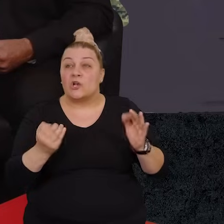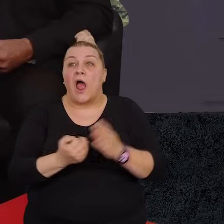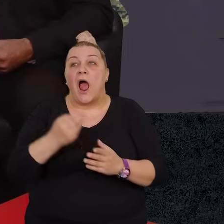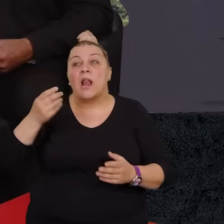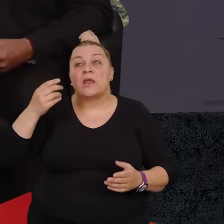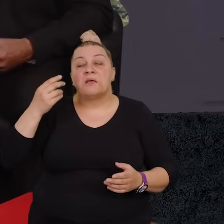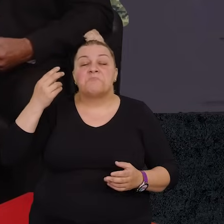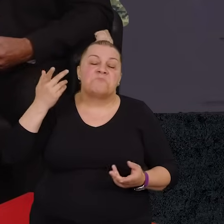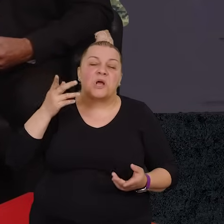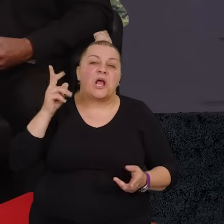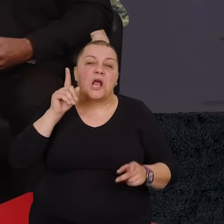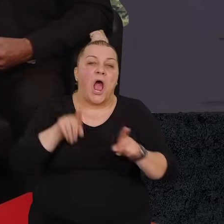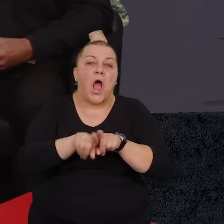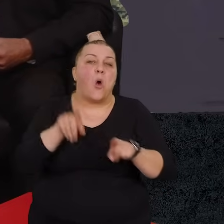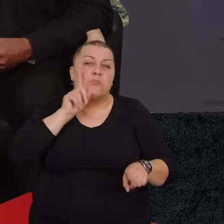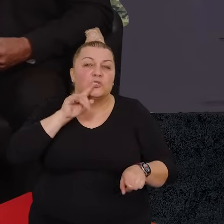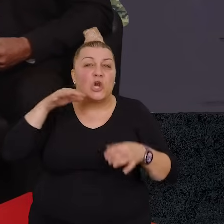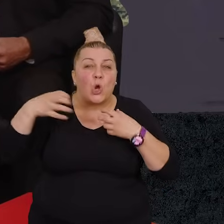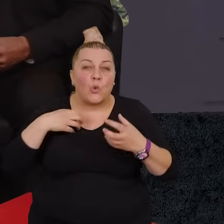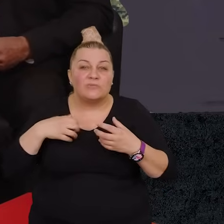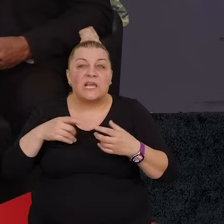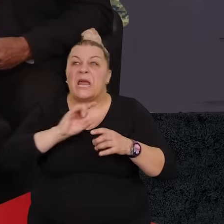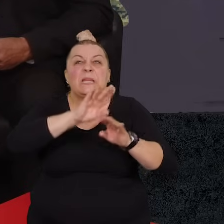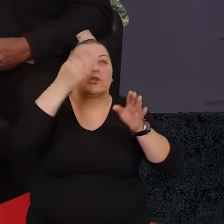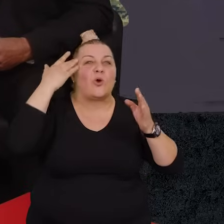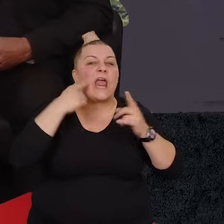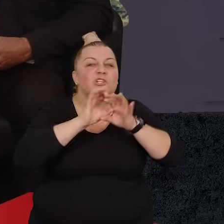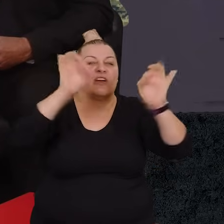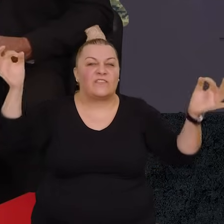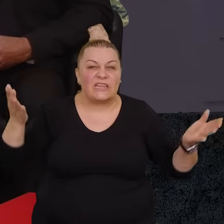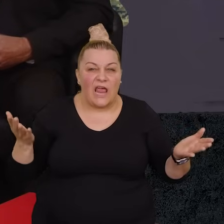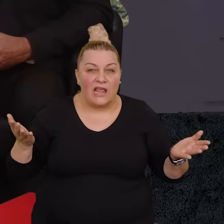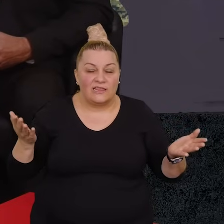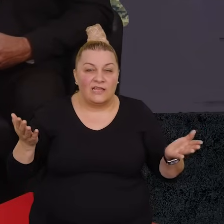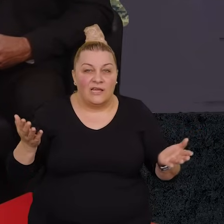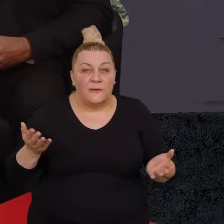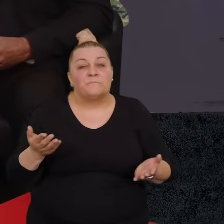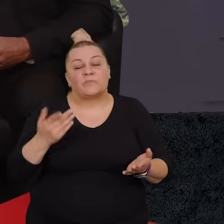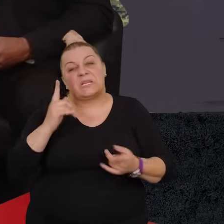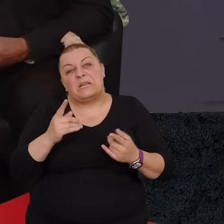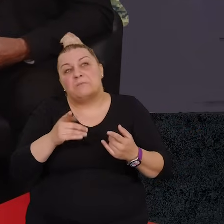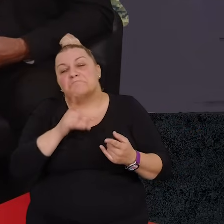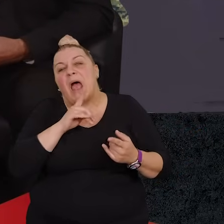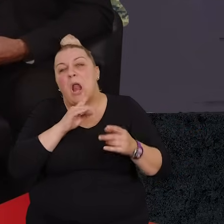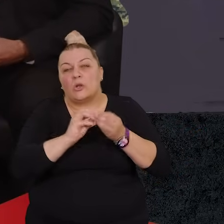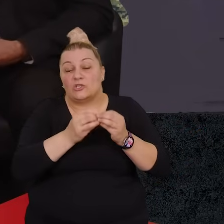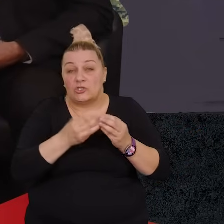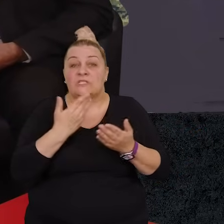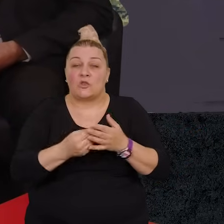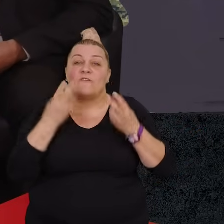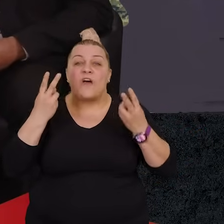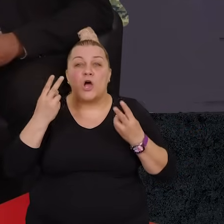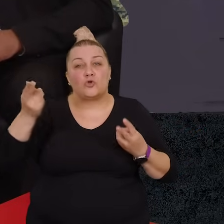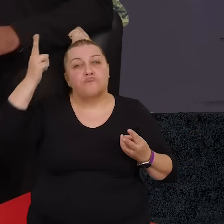prezimenom, vi prodati film ili nećete nikako, ili ćete ga prodati vrlo na limitirano tržište, znate. To je